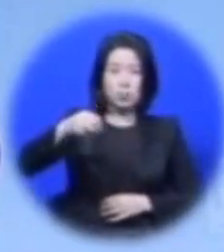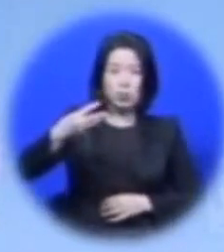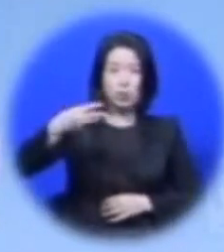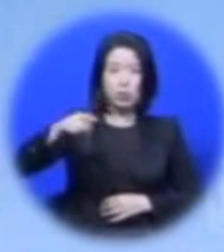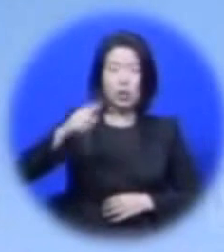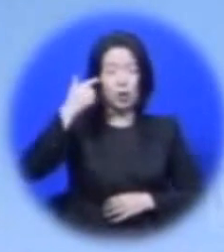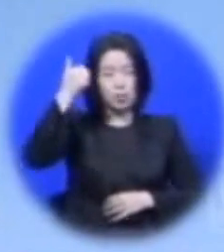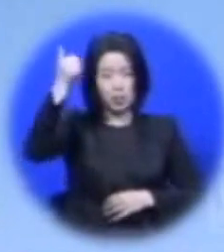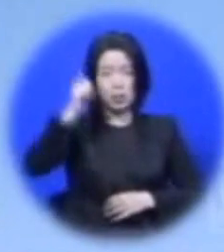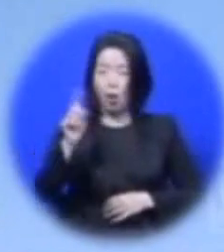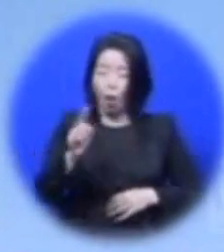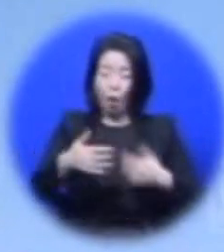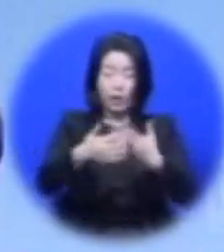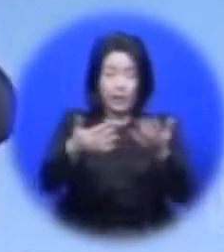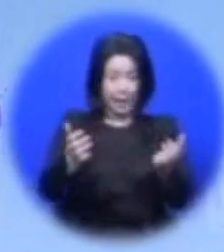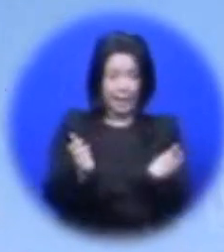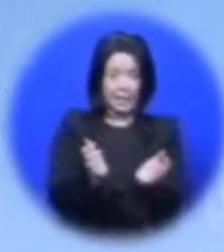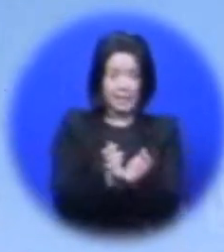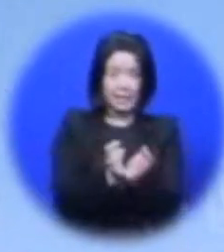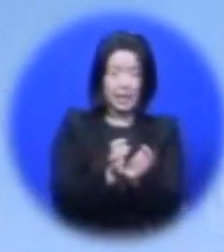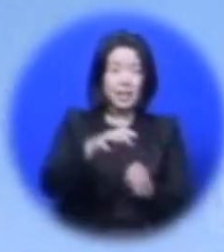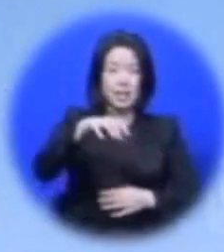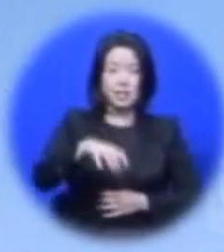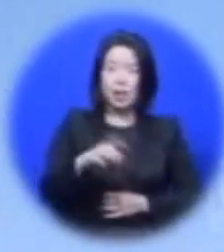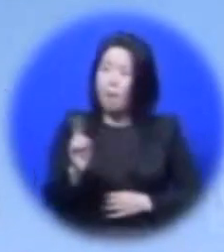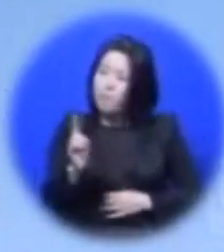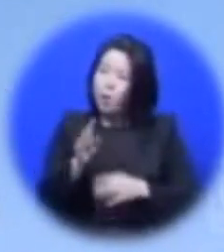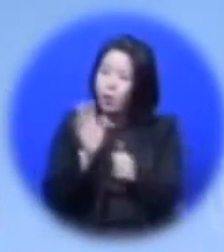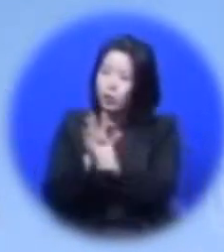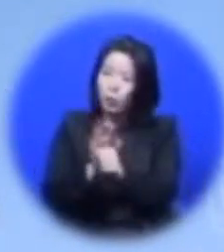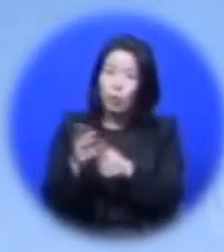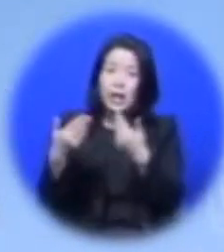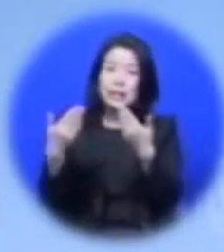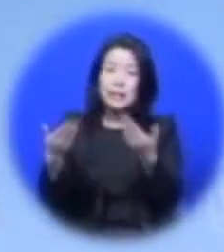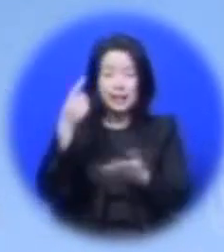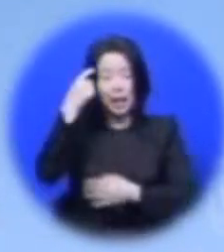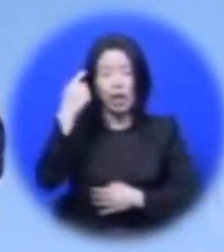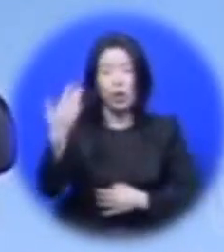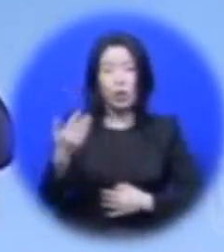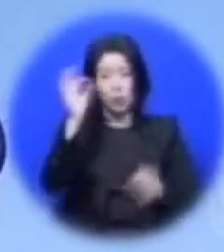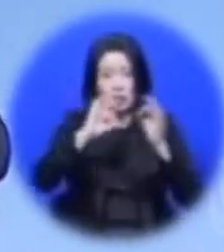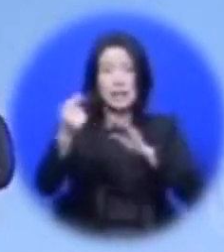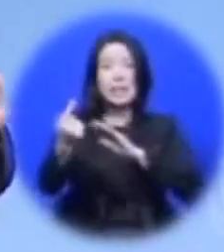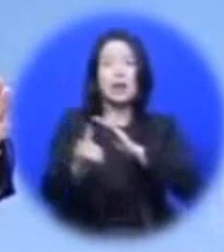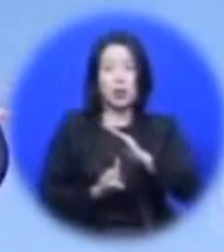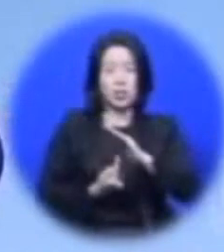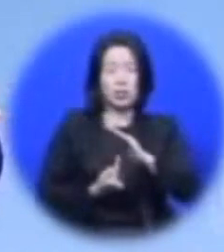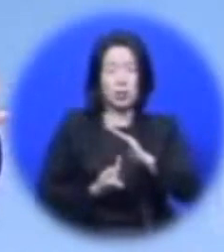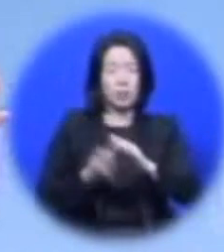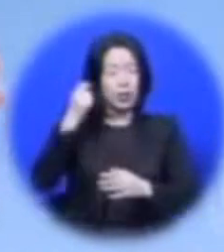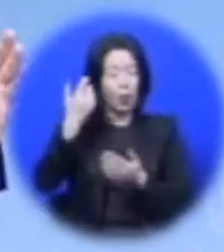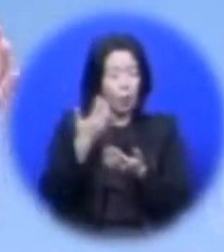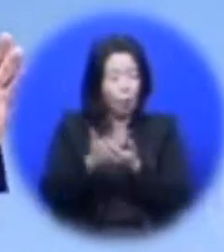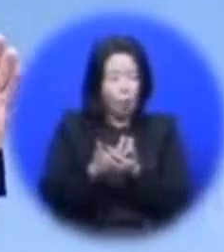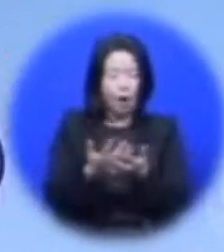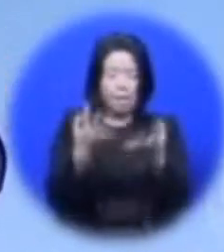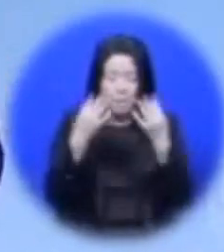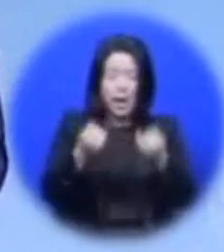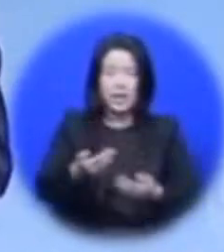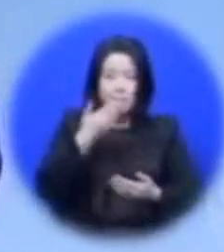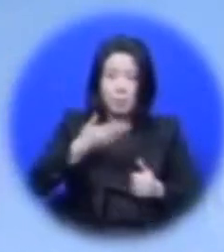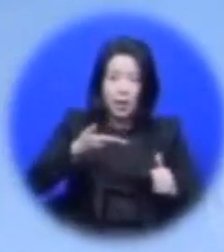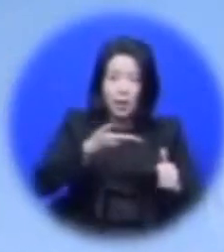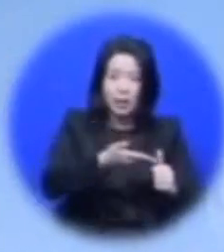어느 단체에서 뭘 도와드릴까요? 이렇게 찾아왔어요. 고아들을 수천 명을 먹이는 조지 밀러